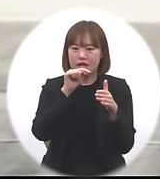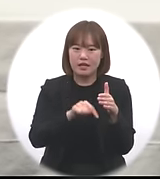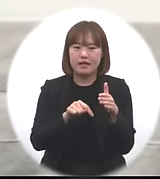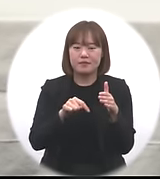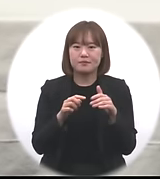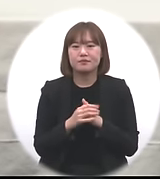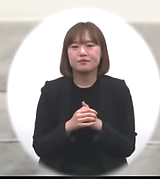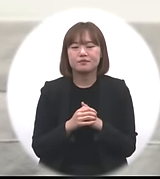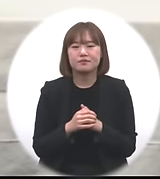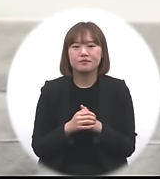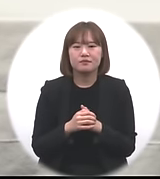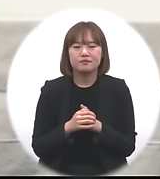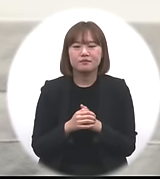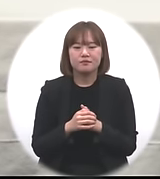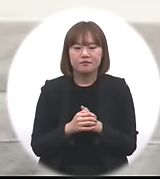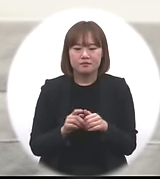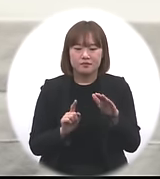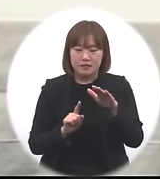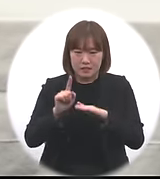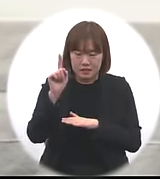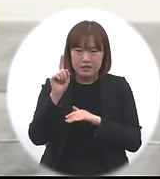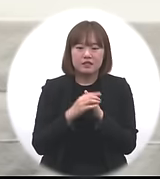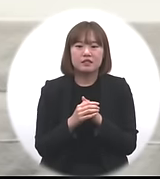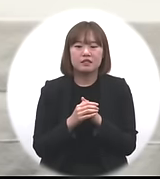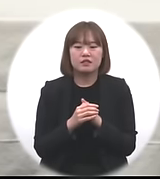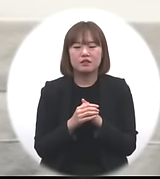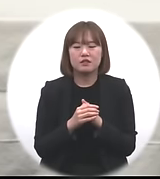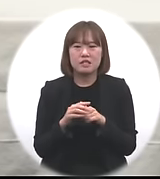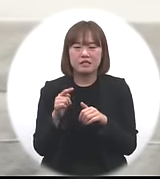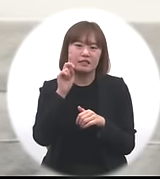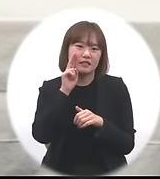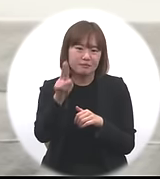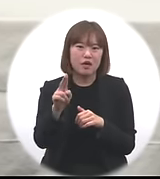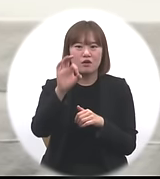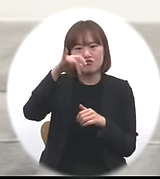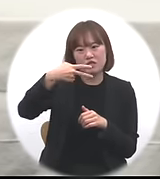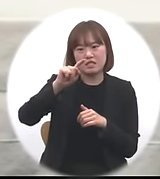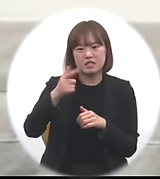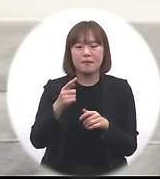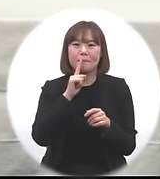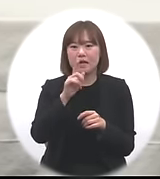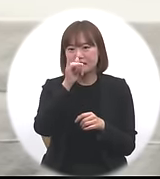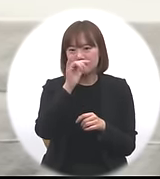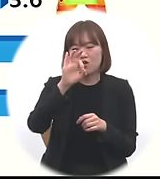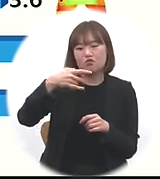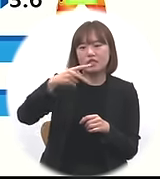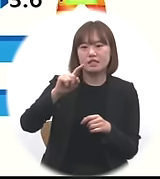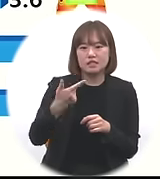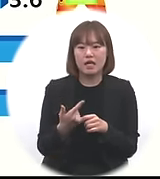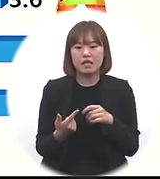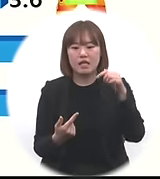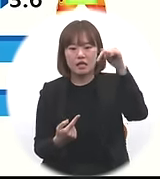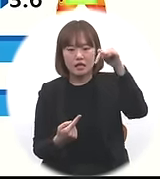음료수에 들어있는 산성도 한번 보시겠습니다. 제일 위에 pH가 2인 가장 끔찍한 위산이라는 게